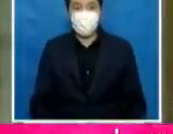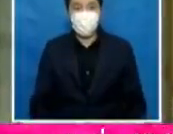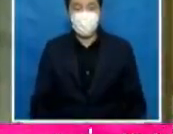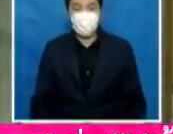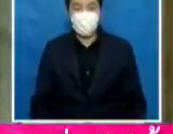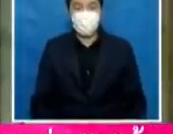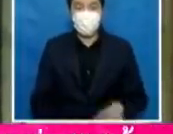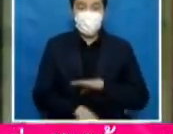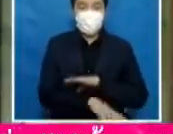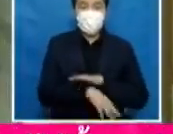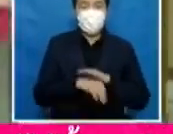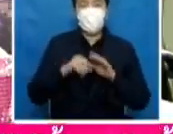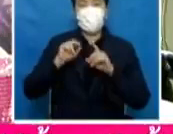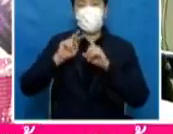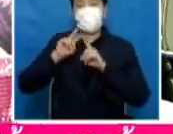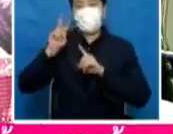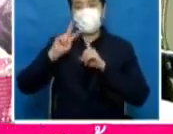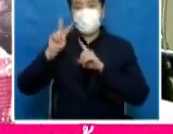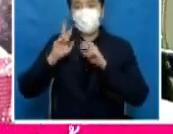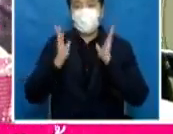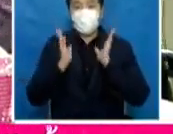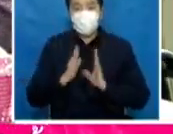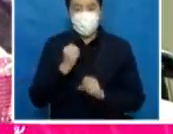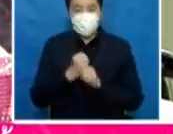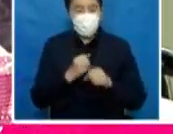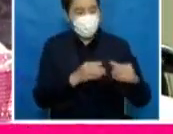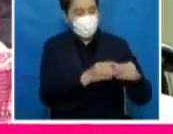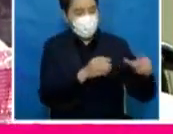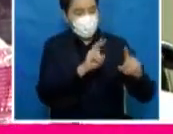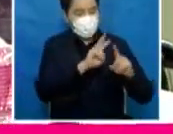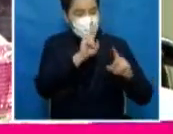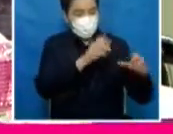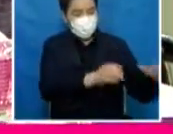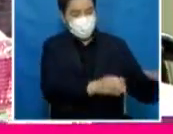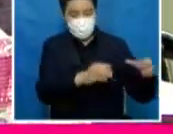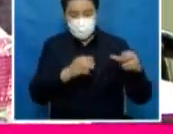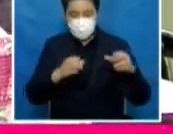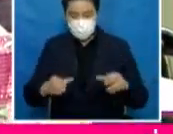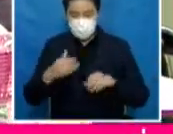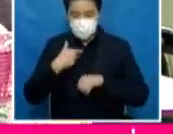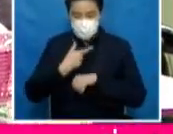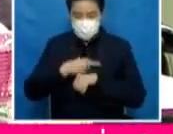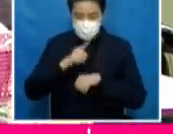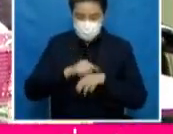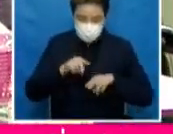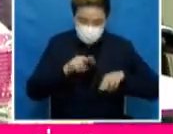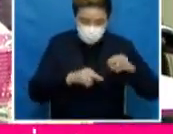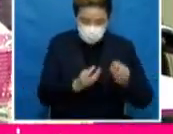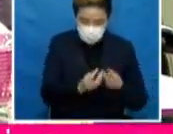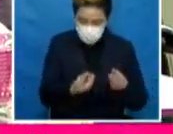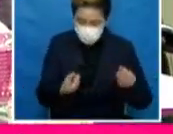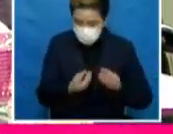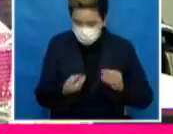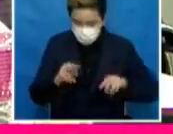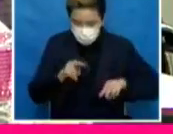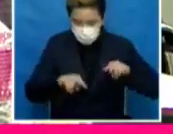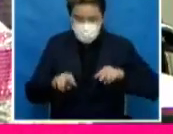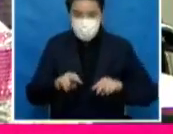หมายเลข2พนักงานนำกล่องลูกบอลยางหมายเลข2มาให้ประธานกรรมการได้ตรวจสอบครับ